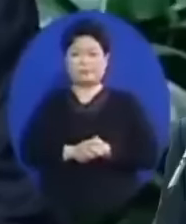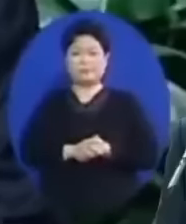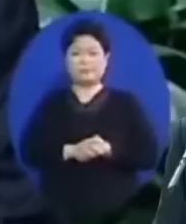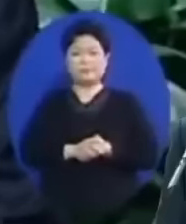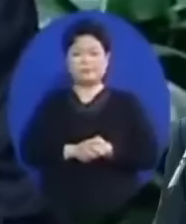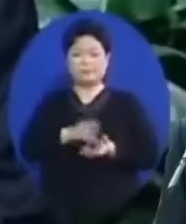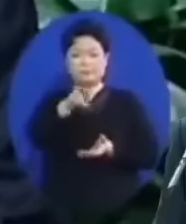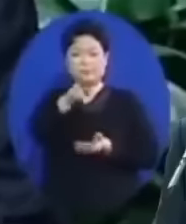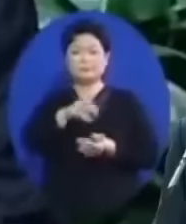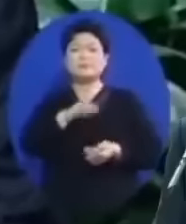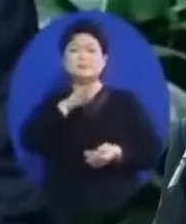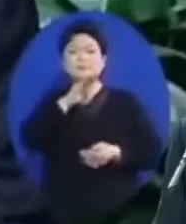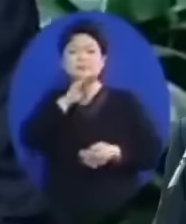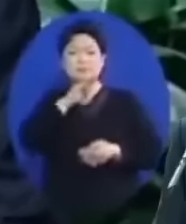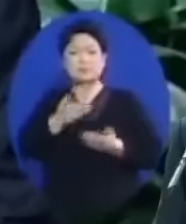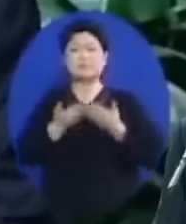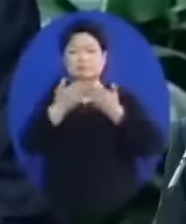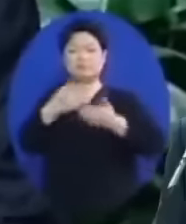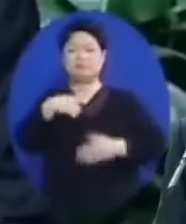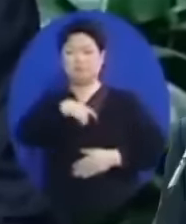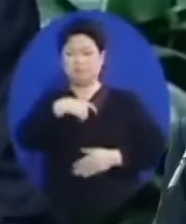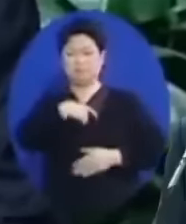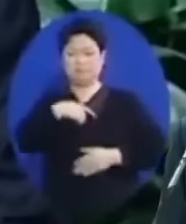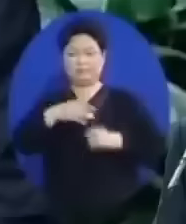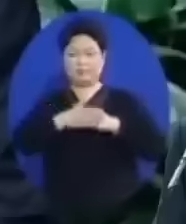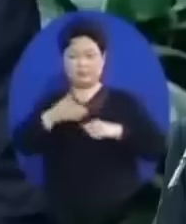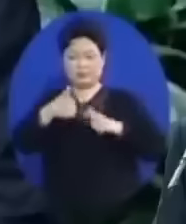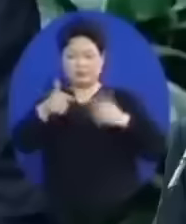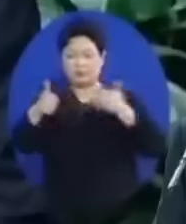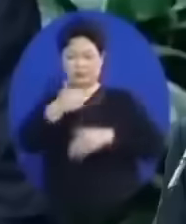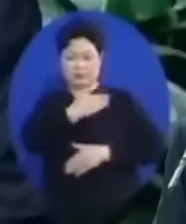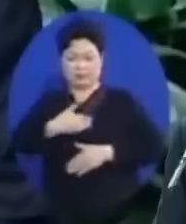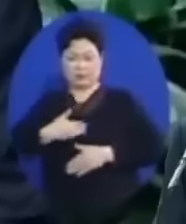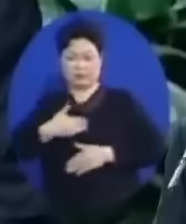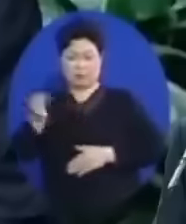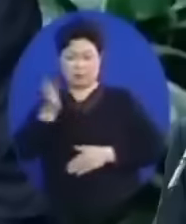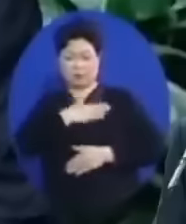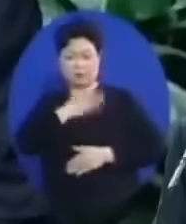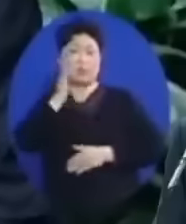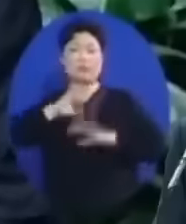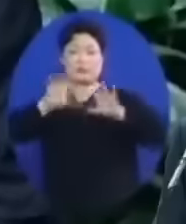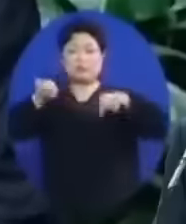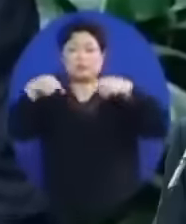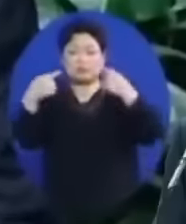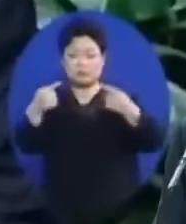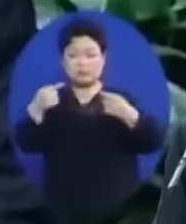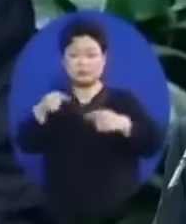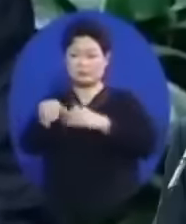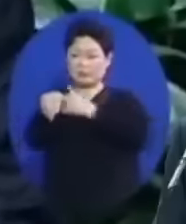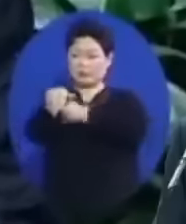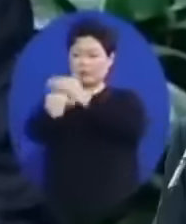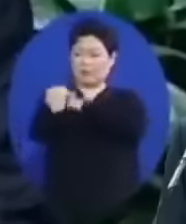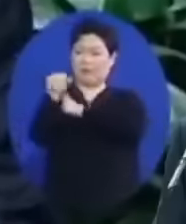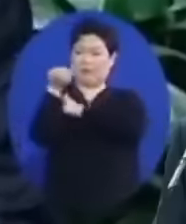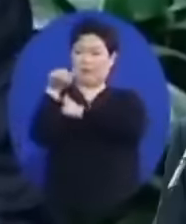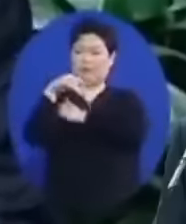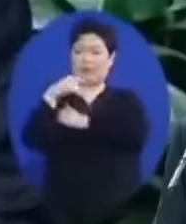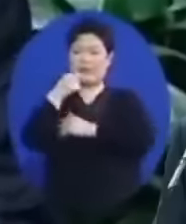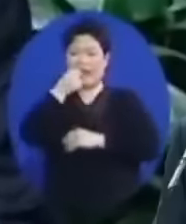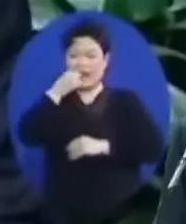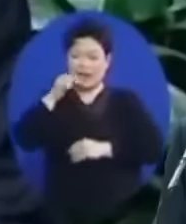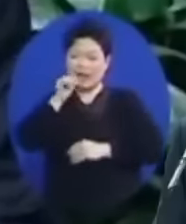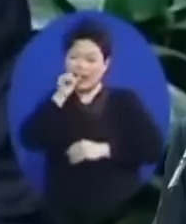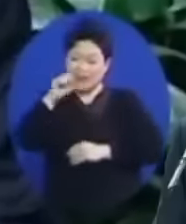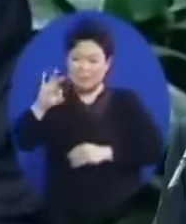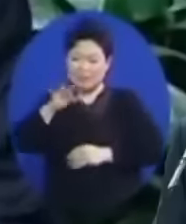놓고 싶지 않습니다. 그래서 예수님이 제자들 보고 하신 말씀이 부자가 천국 들어가는 것은 약대가 바늘귀로 들어가는 것보다